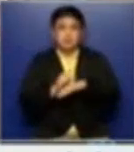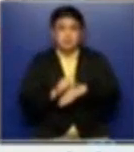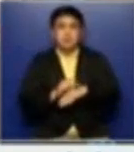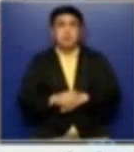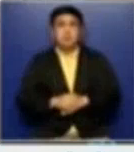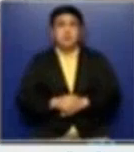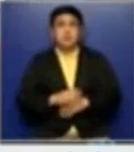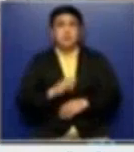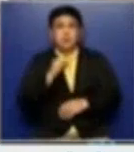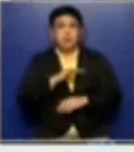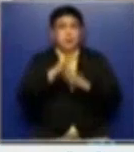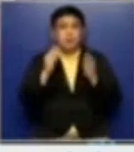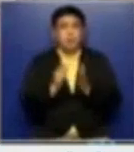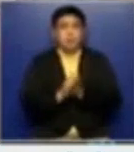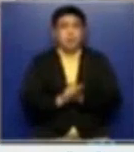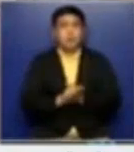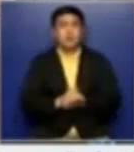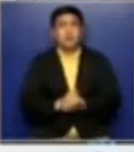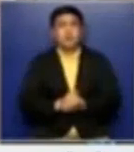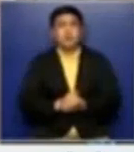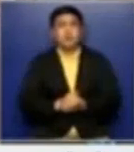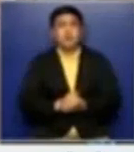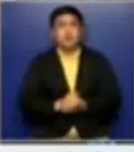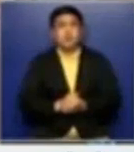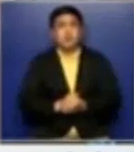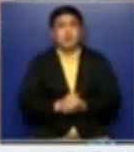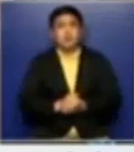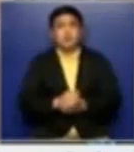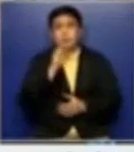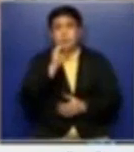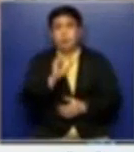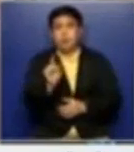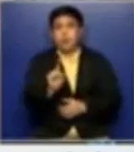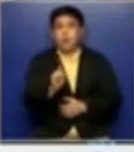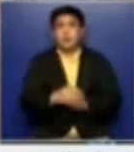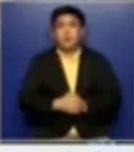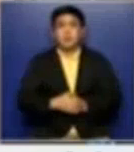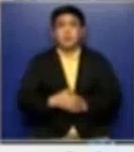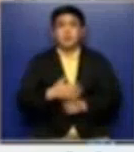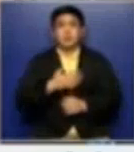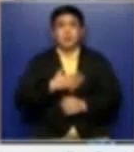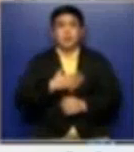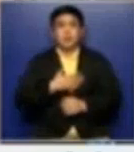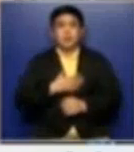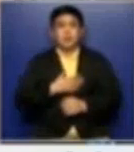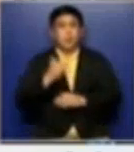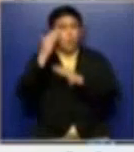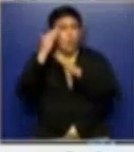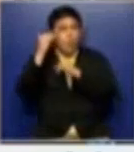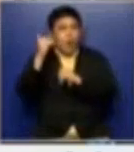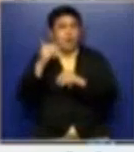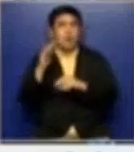ที่ผมพูดมาทั้งหมดเนี่ยกำลังจะบอกท่านว่าเรากำลังพูดอยู่บนความหวังของประชา